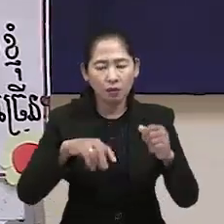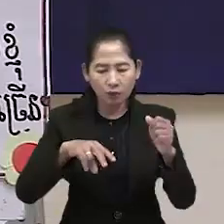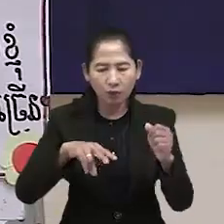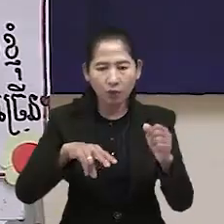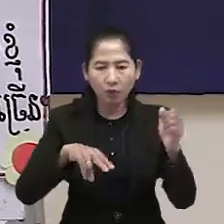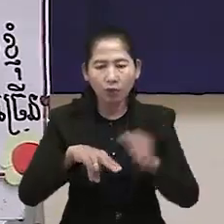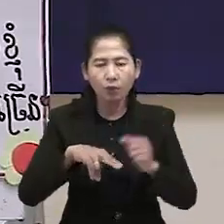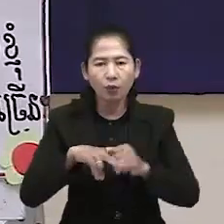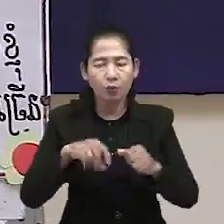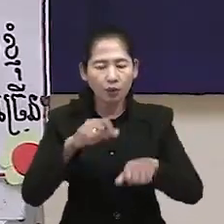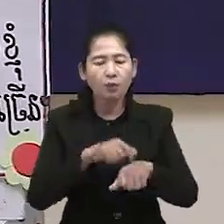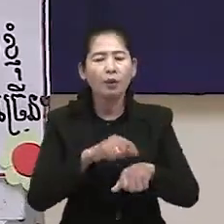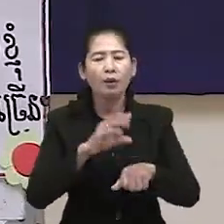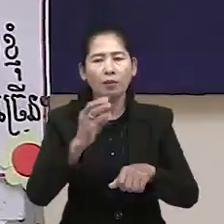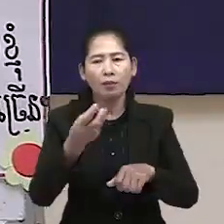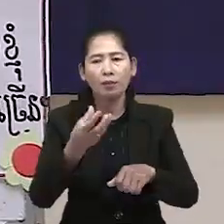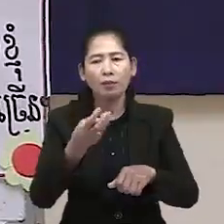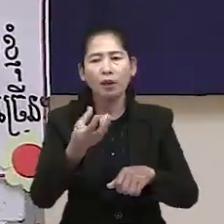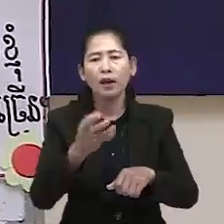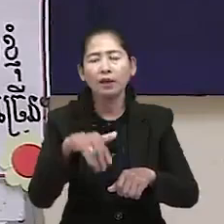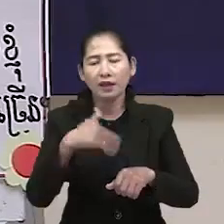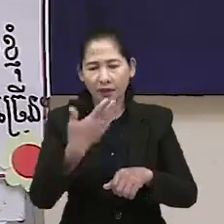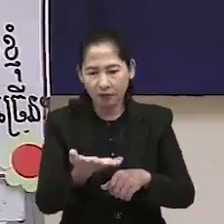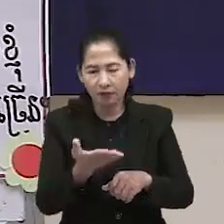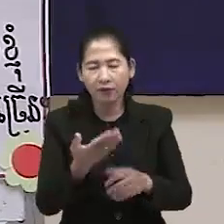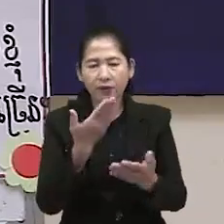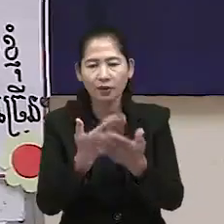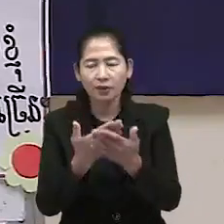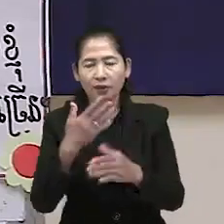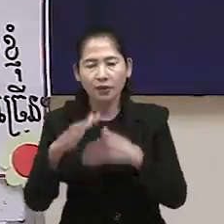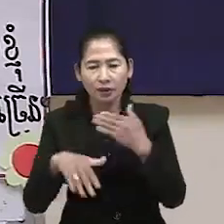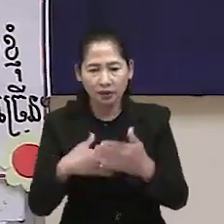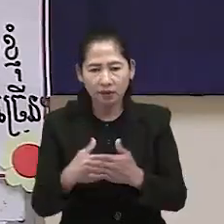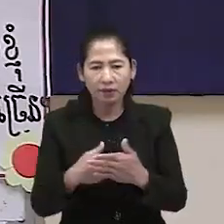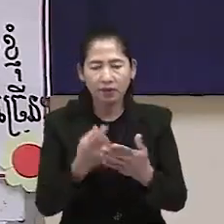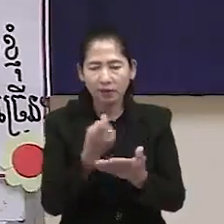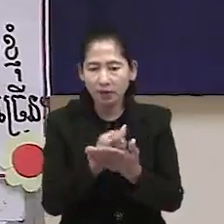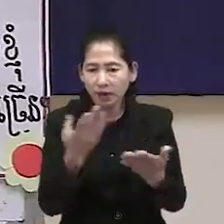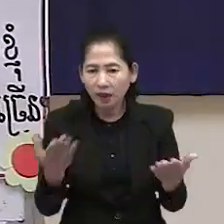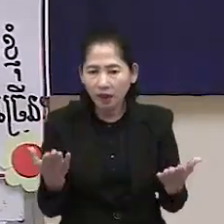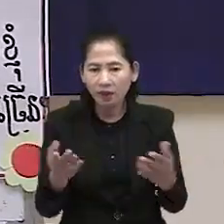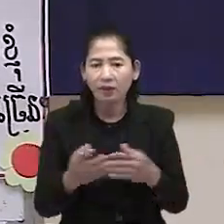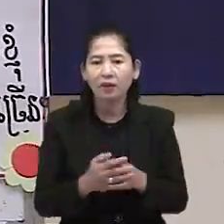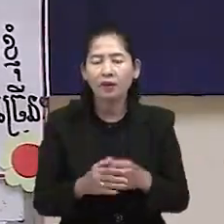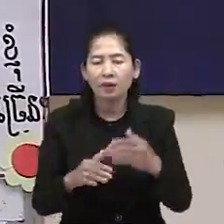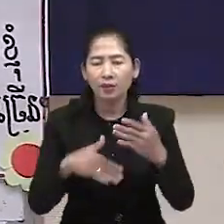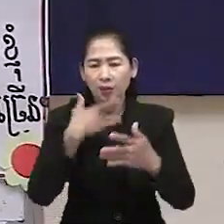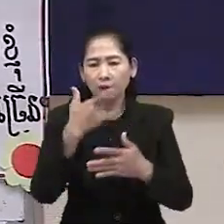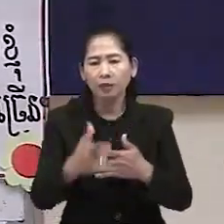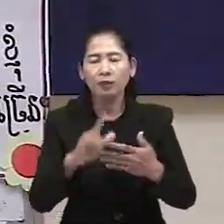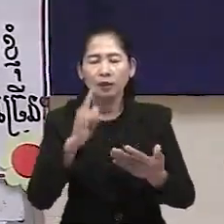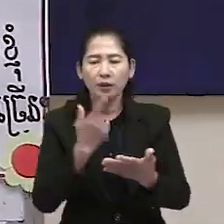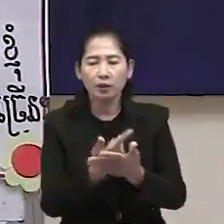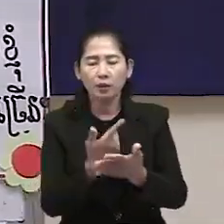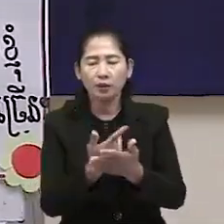ដឹងថាអូដល់មកដាក់បាយឲ្យហ៎មិនអញ្ចឹងឯងកូននេះចាអរគុណចាំកូនទាំងអស់គ្នាយ៉ាងម៉េចដែរបន្ទាប់ពីបានចូ